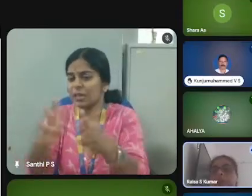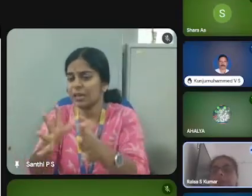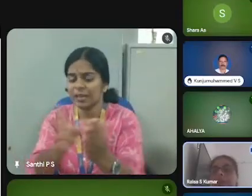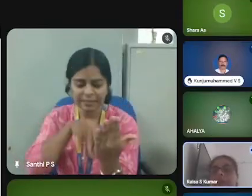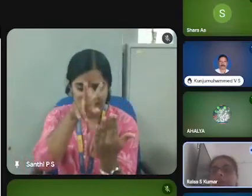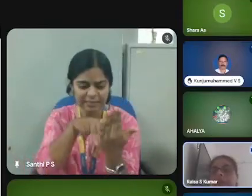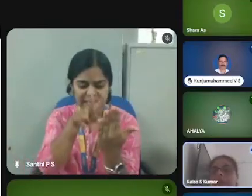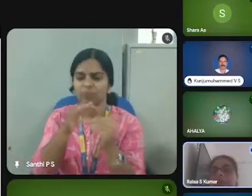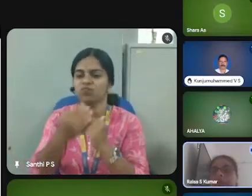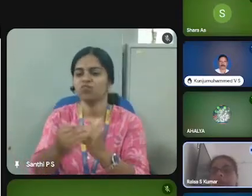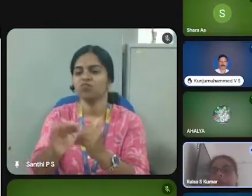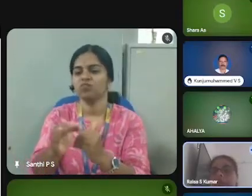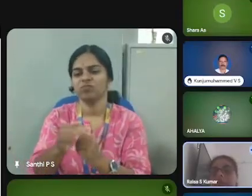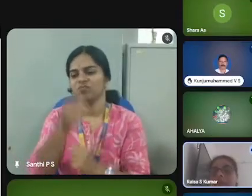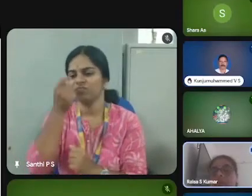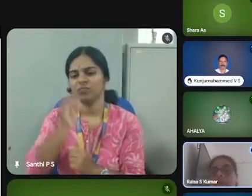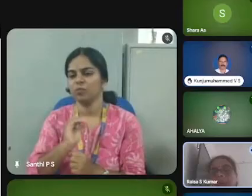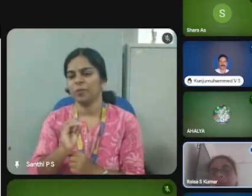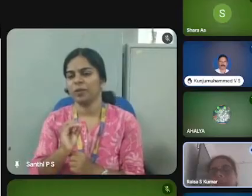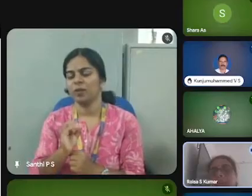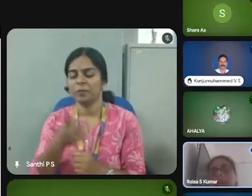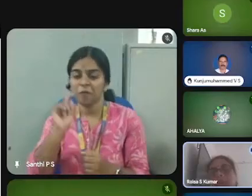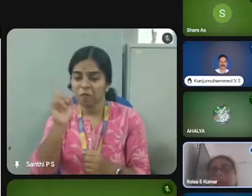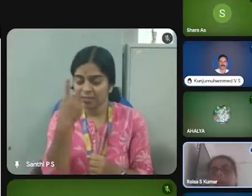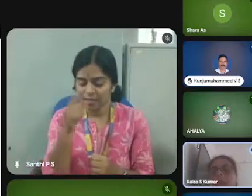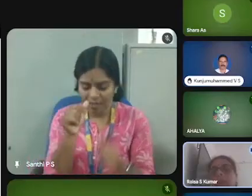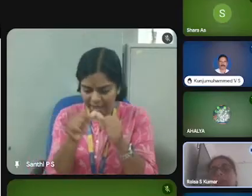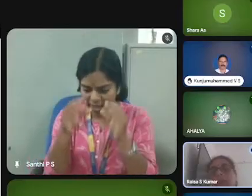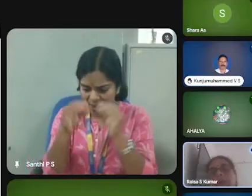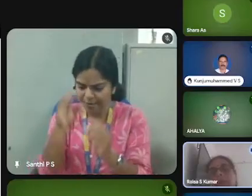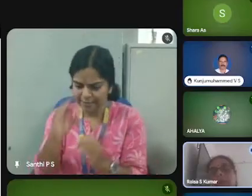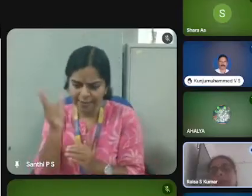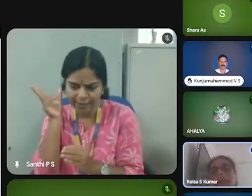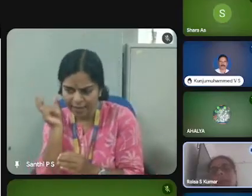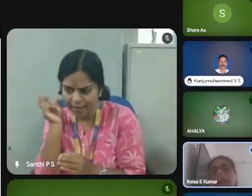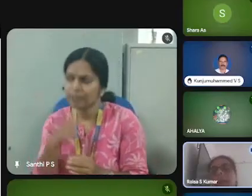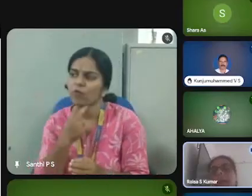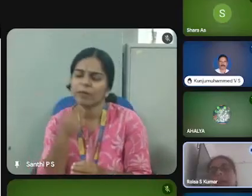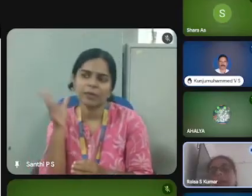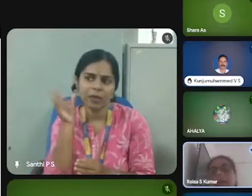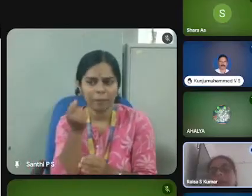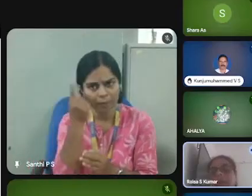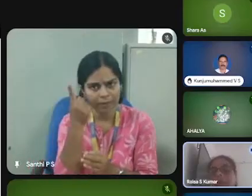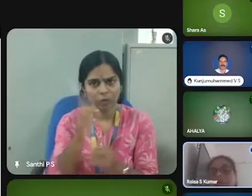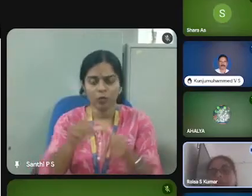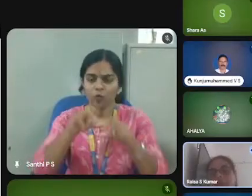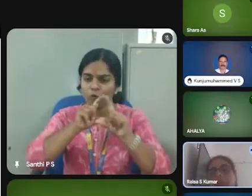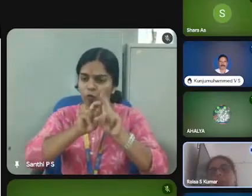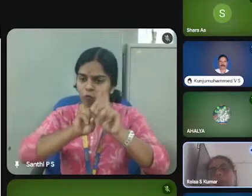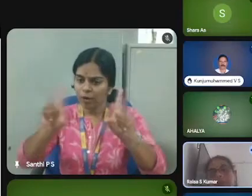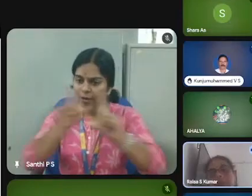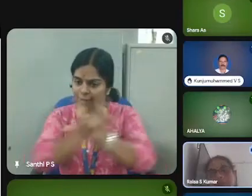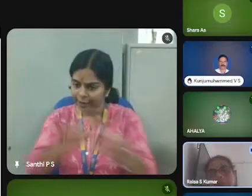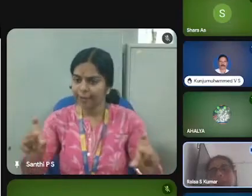മുന്നോട്ട് പോയിട്ട് കാര്യമില്ല. സോ ലെറ്റേഴ്സ് അതെല്ലാം നോക്കണം. അതേപോലെ തന്നെ റൈറ്റിങ്ങിന് വേണ്ട കാര്യങ്ങൾ ഇതെല്ലാം ഫൈൻ മോട്ടോർ